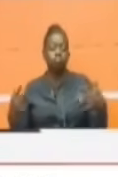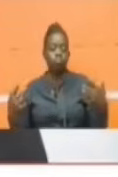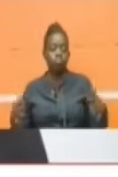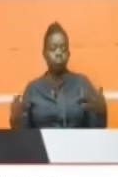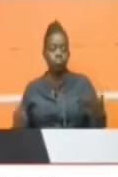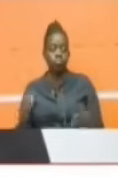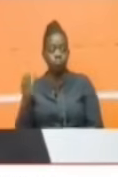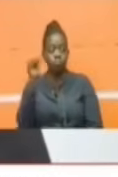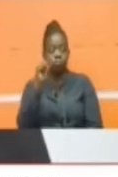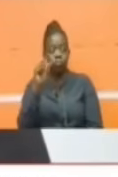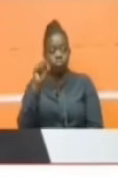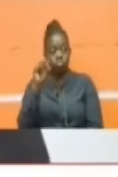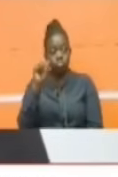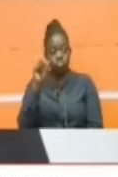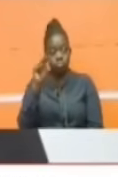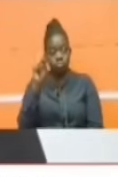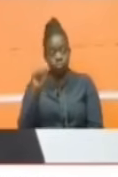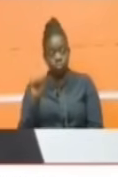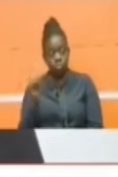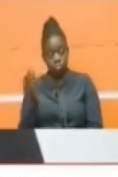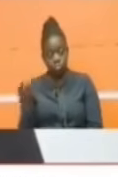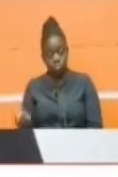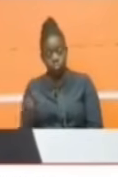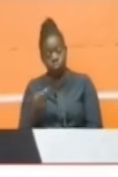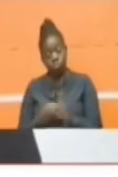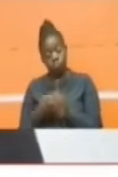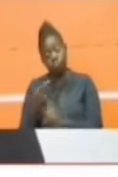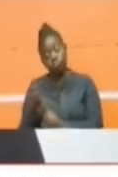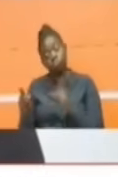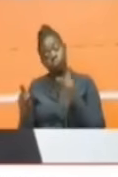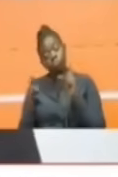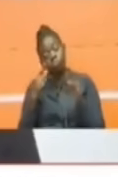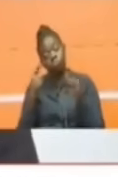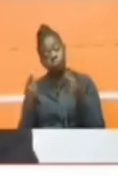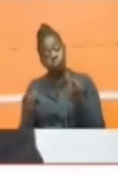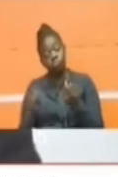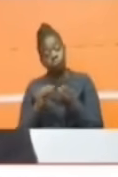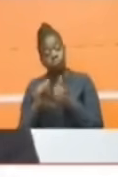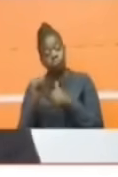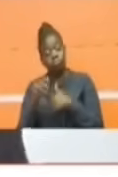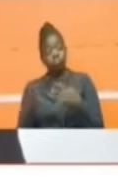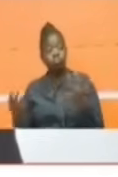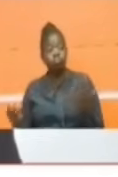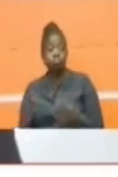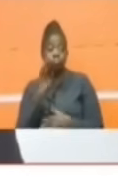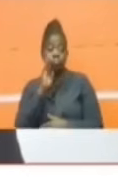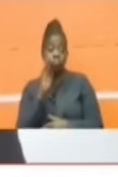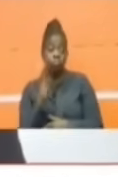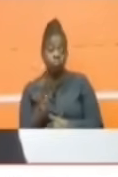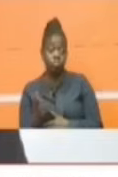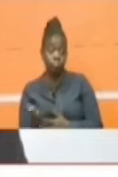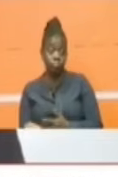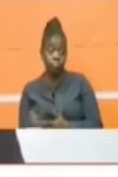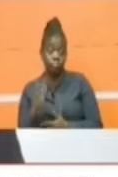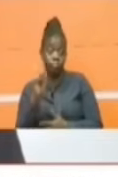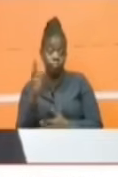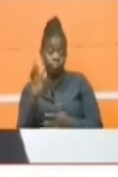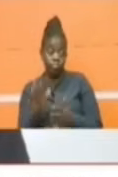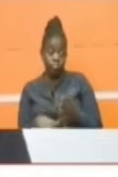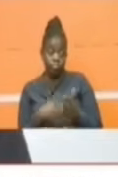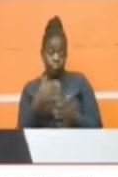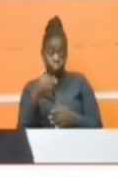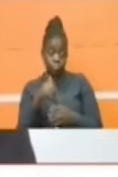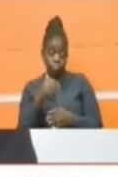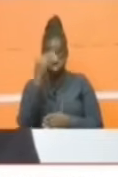mu Serena oba mu Serena oba mu Kampala Serena Hotel. Empaka zino zigenda okubeera kwaya esooka mu